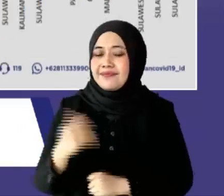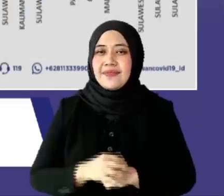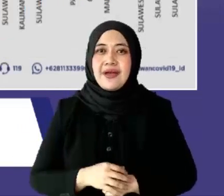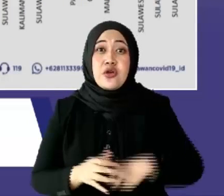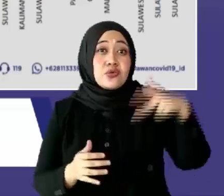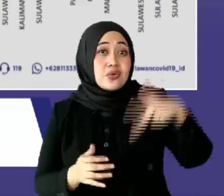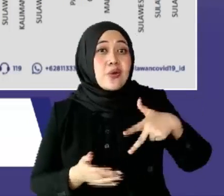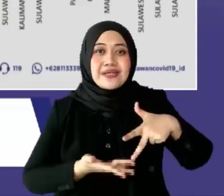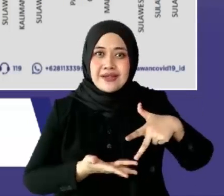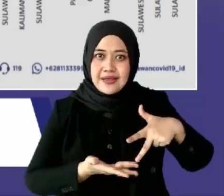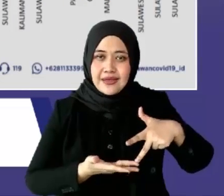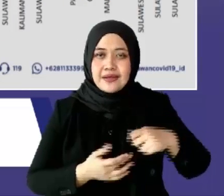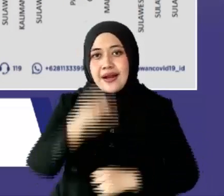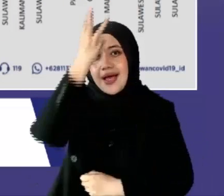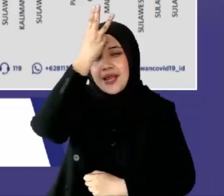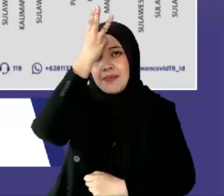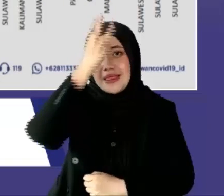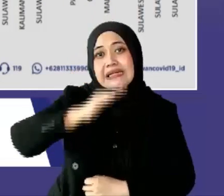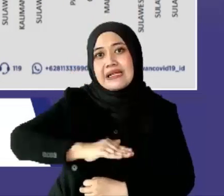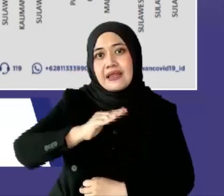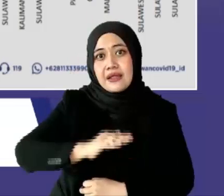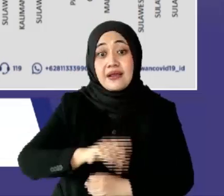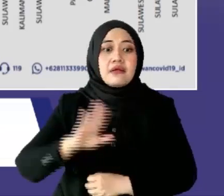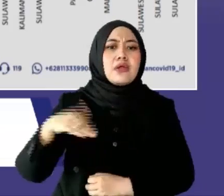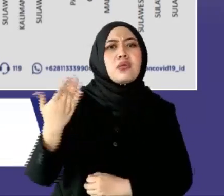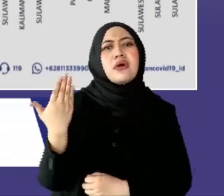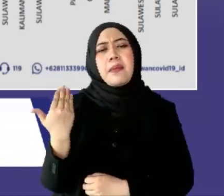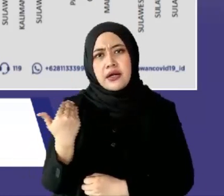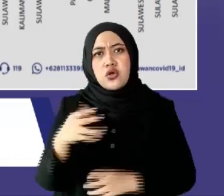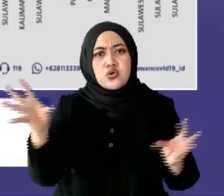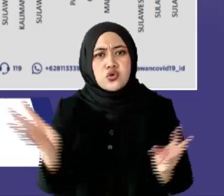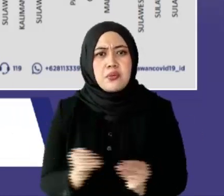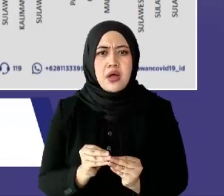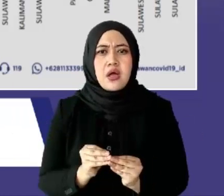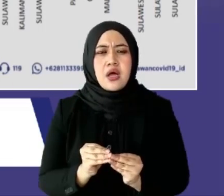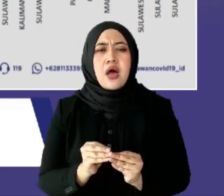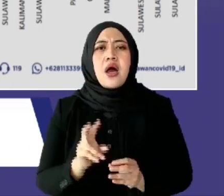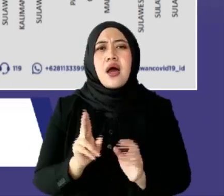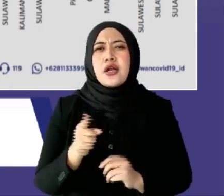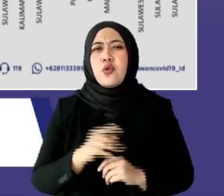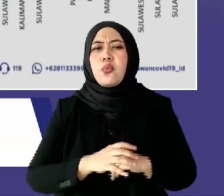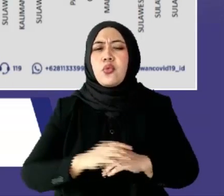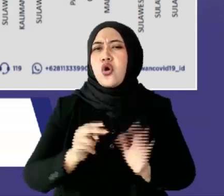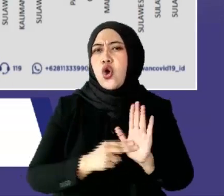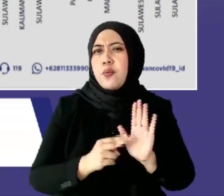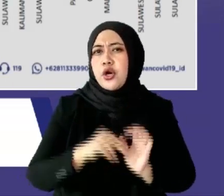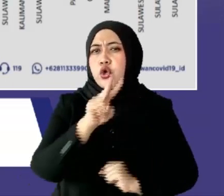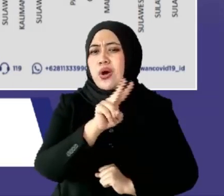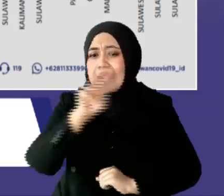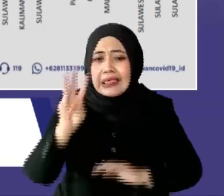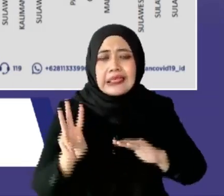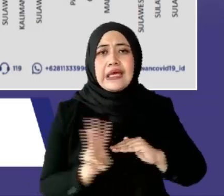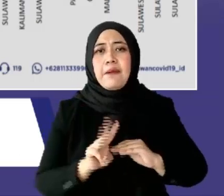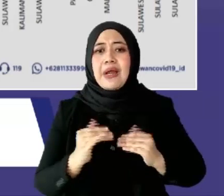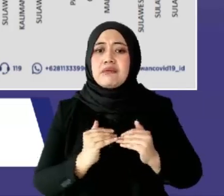Sulawesi Selatan dan Kalimantan Selatan yang pada tahun lalu berada pada peringkat 2 dan 3 tertinggi, di tahun